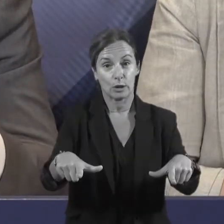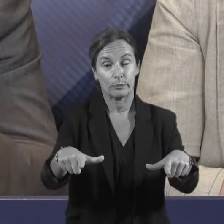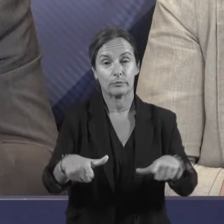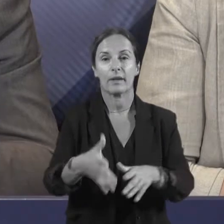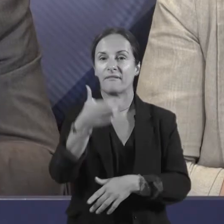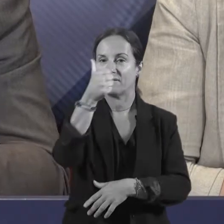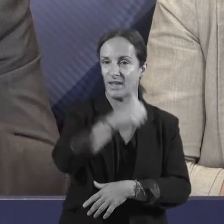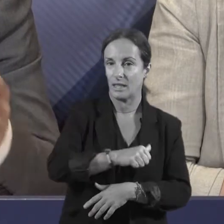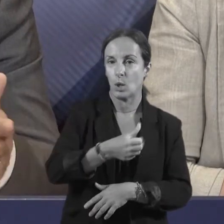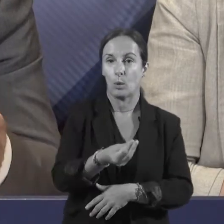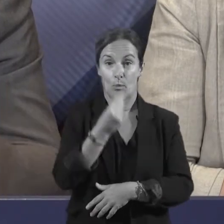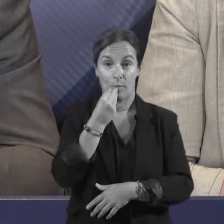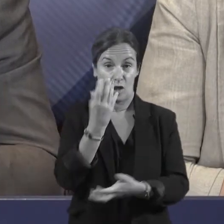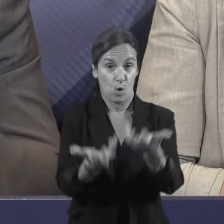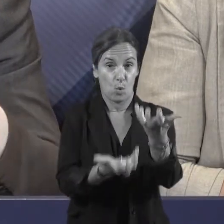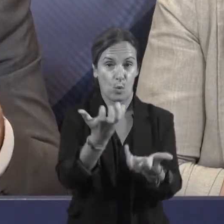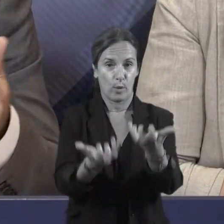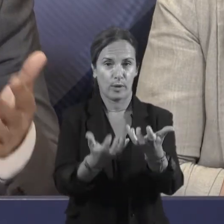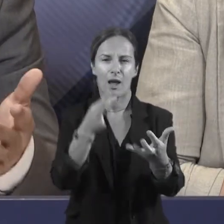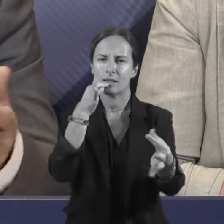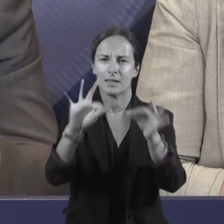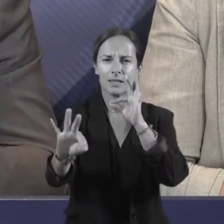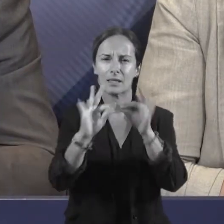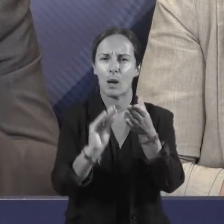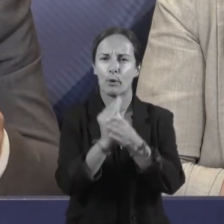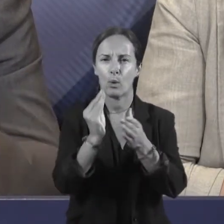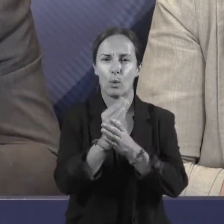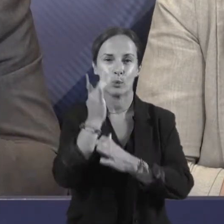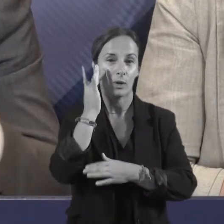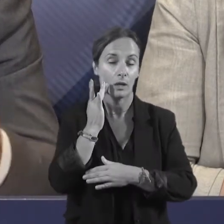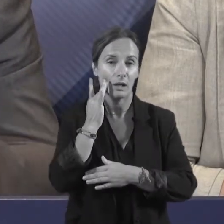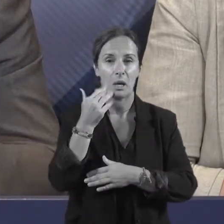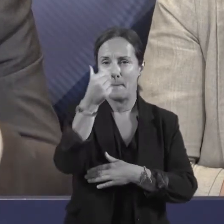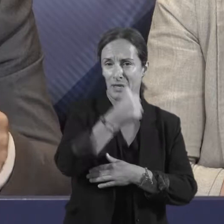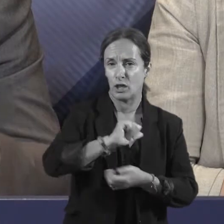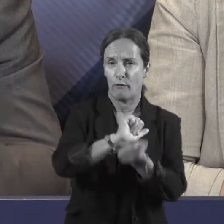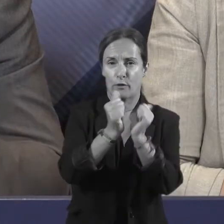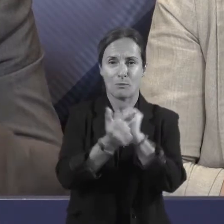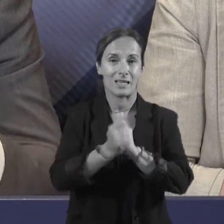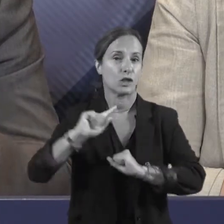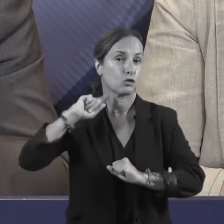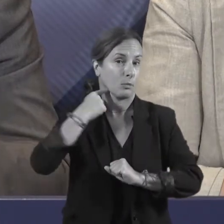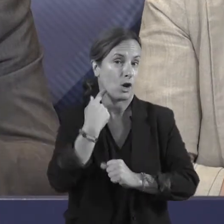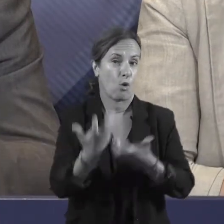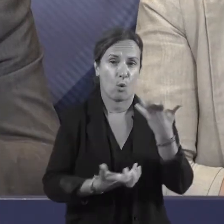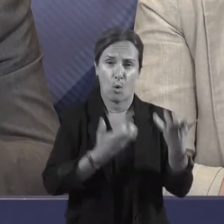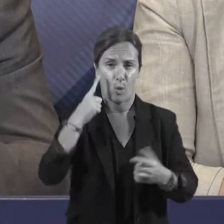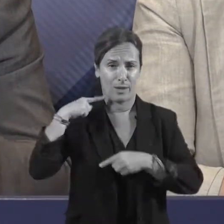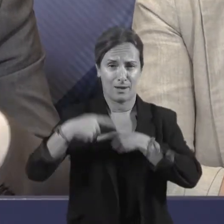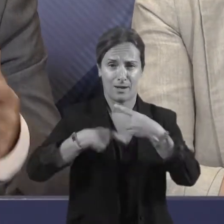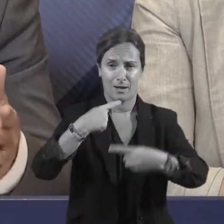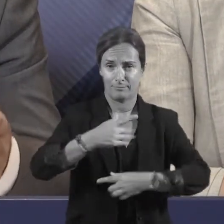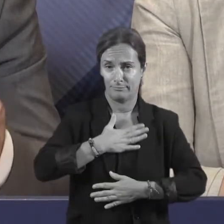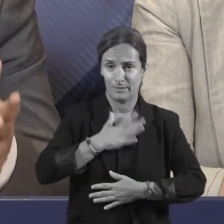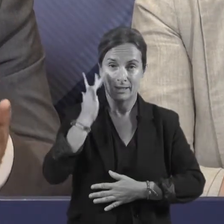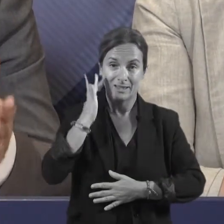i el menjar, la cuina, amb un tast de productes locals, vi, formatge, sobrassada i cuina tradicional.